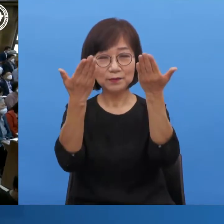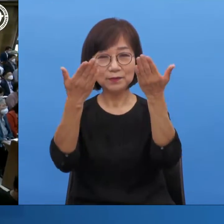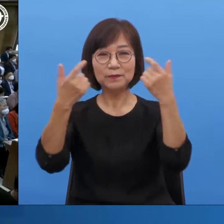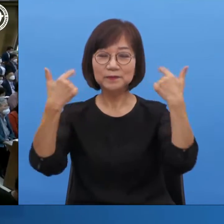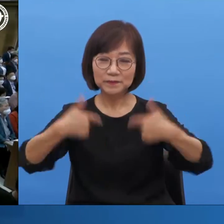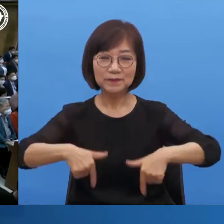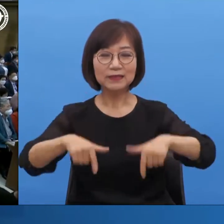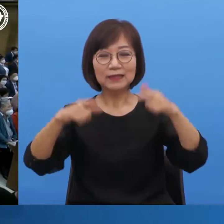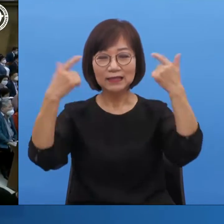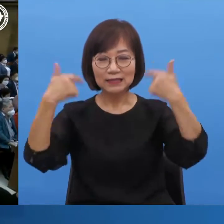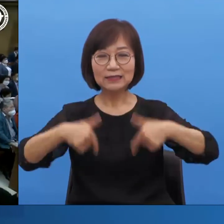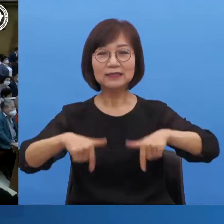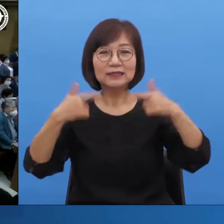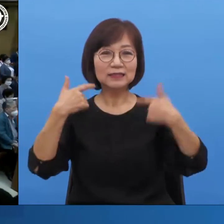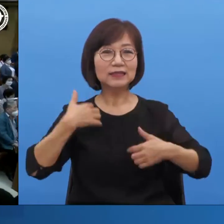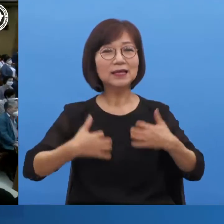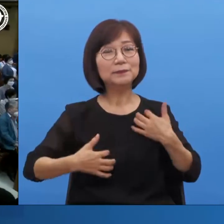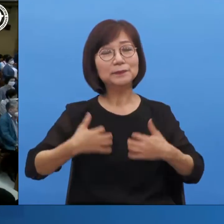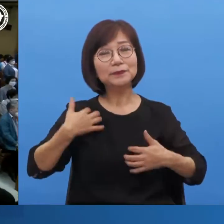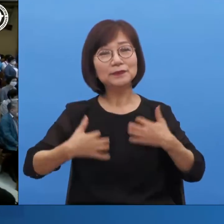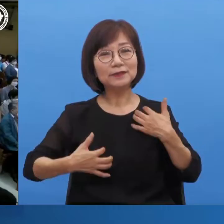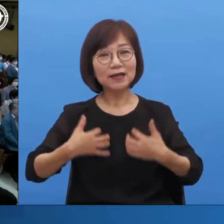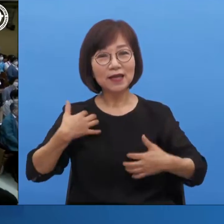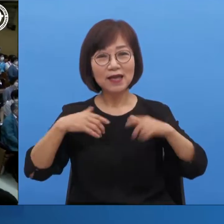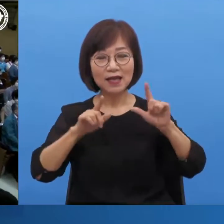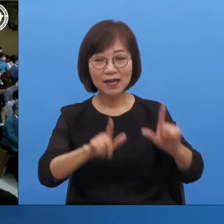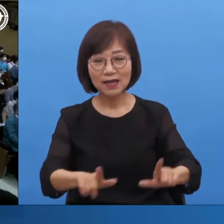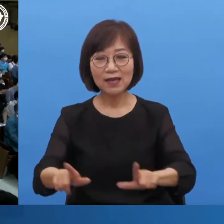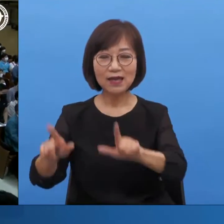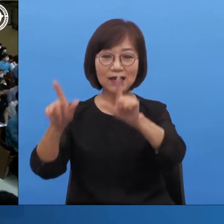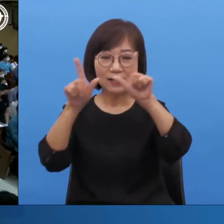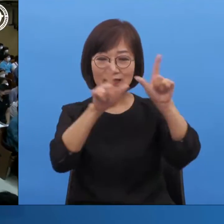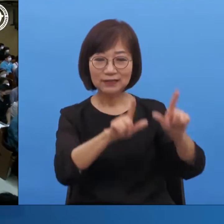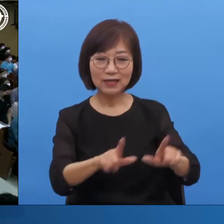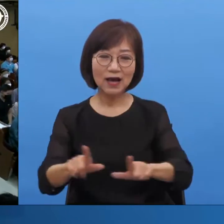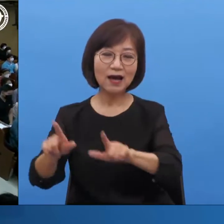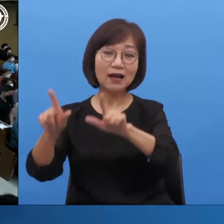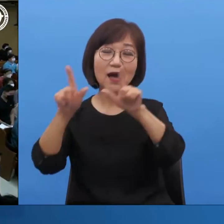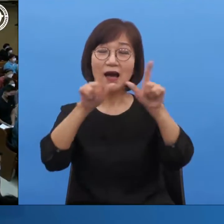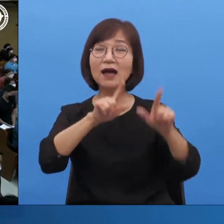기도하고 늘 기쁘게